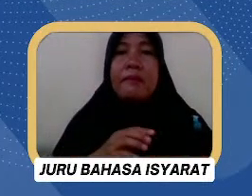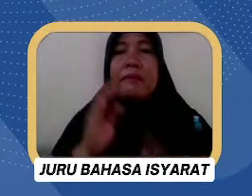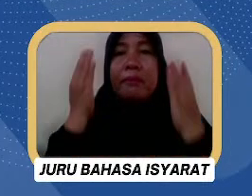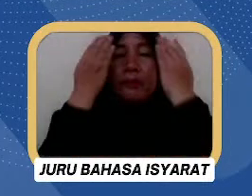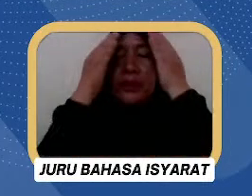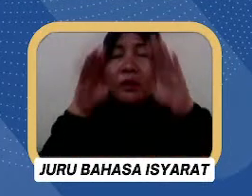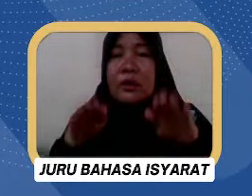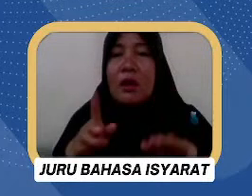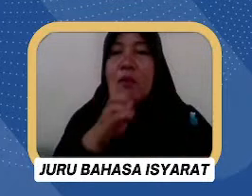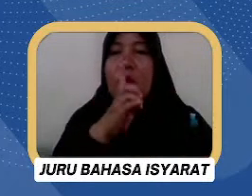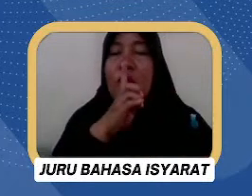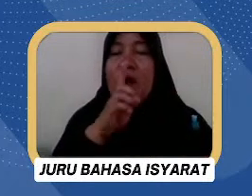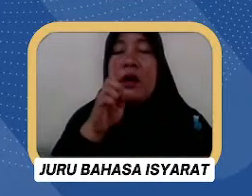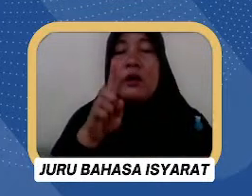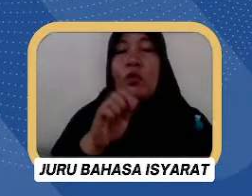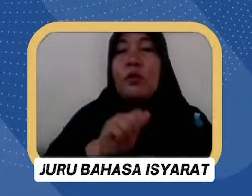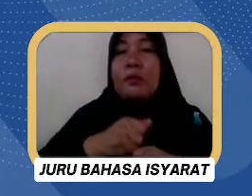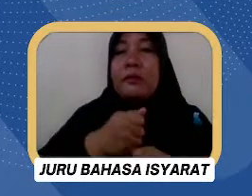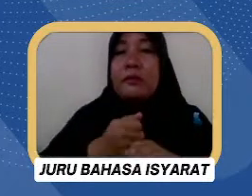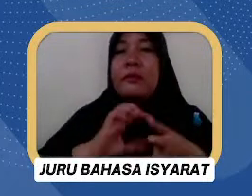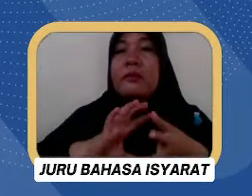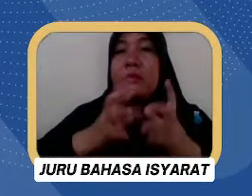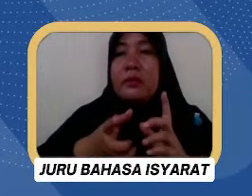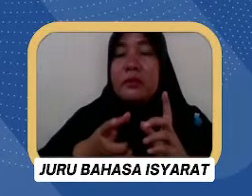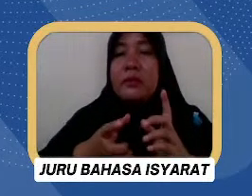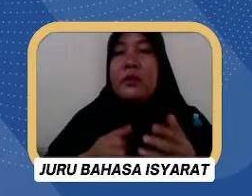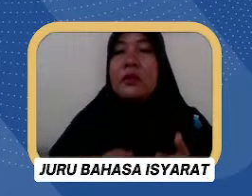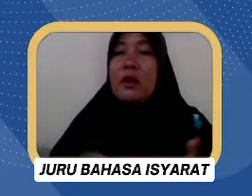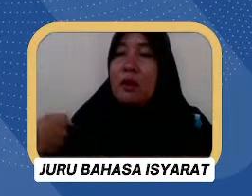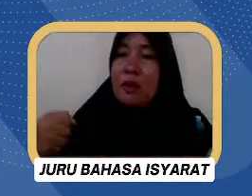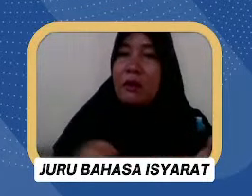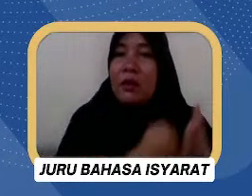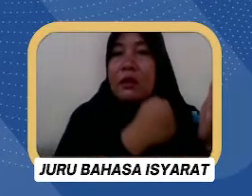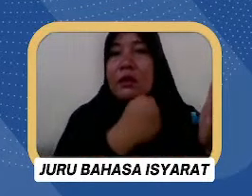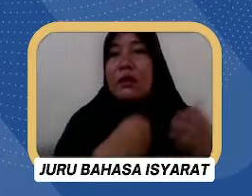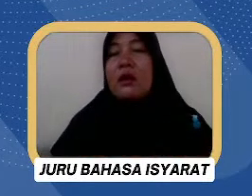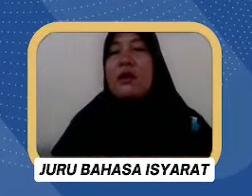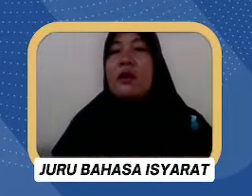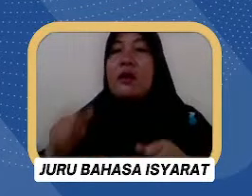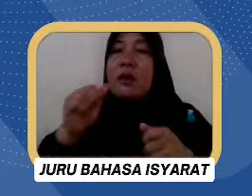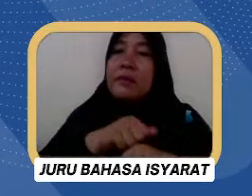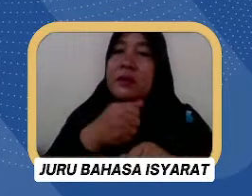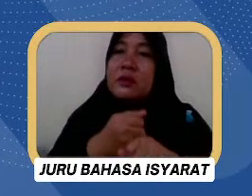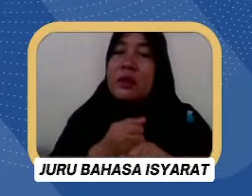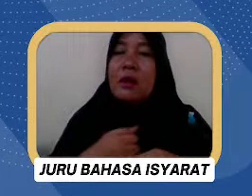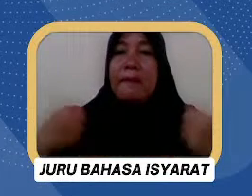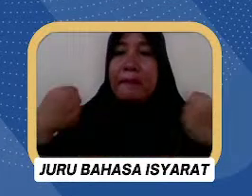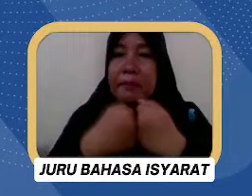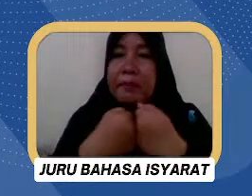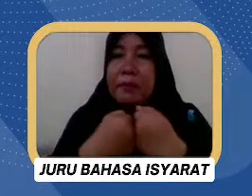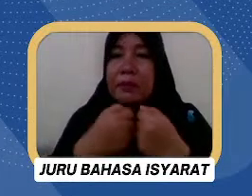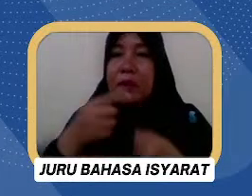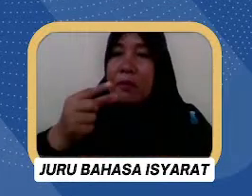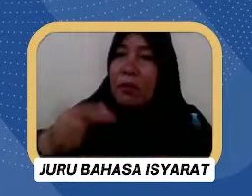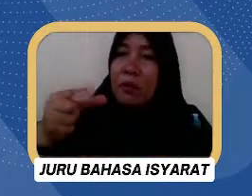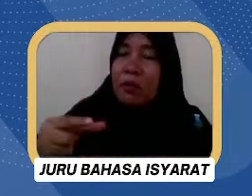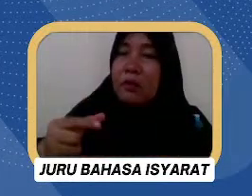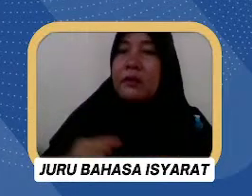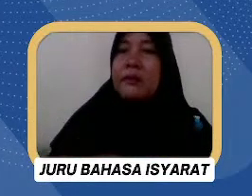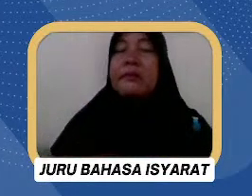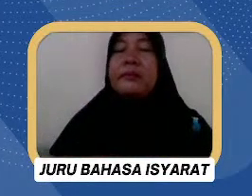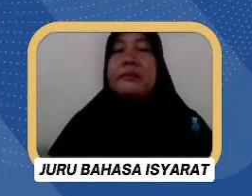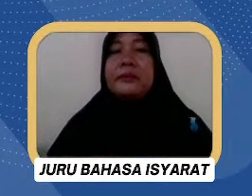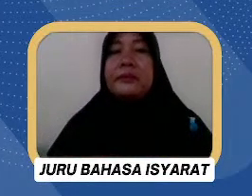terhadap siapa? Terhadap anak bangsa, terutama adalah anak-anak pelajar yang masih labil dalam pemikiran dan